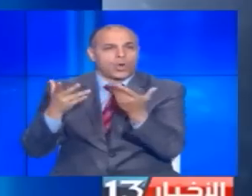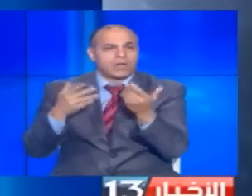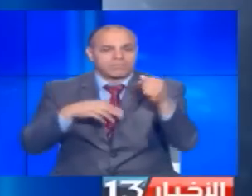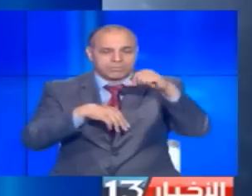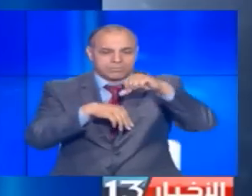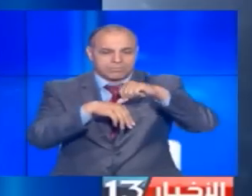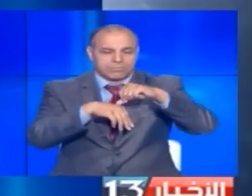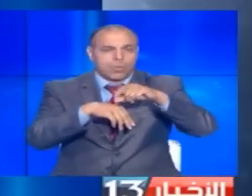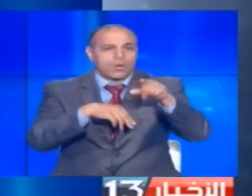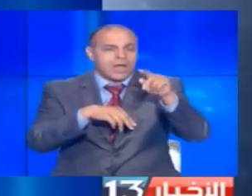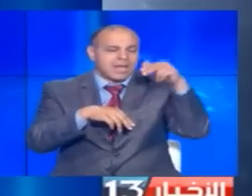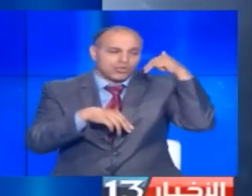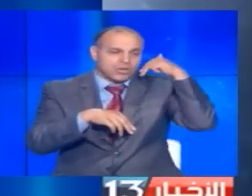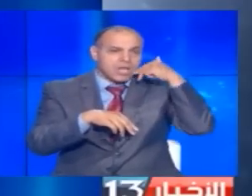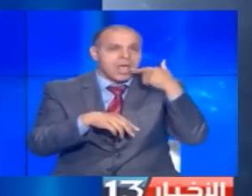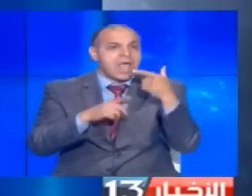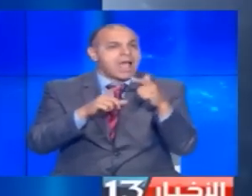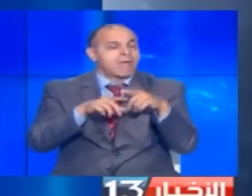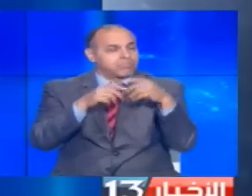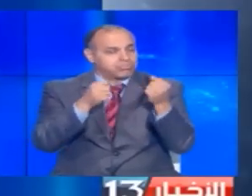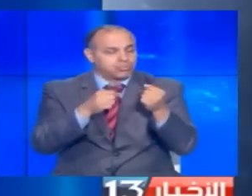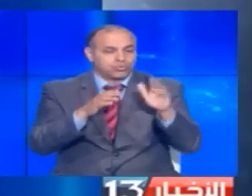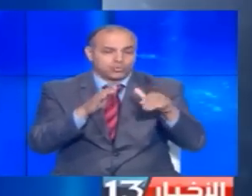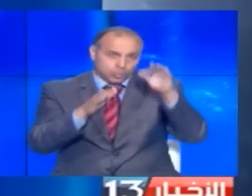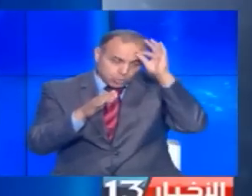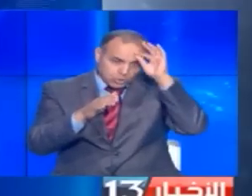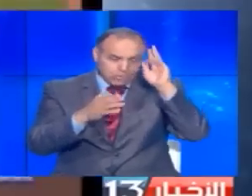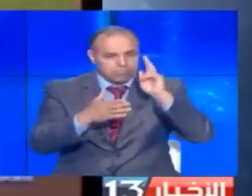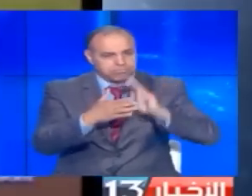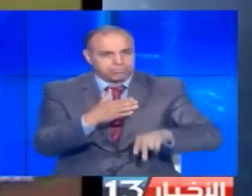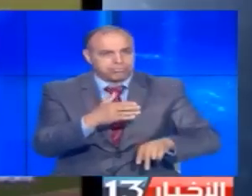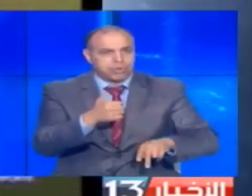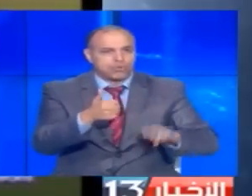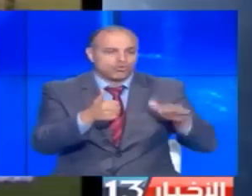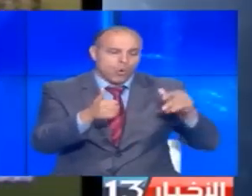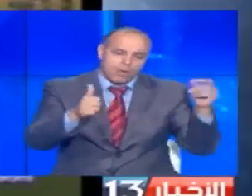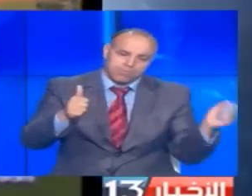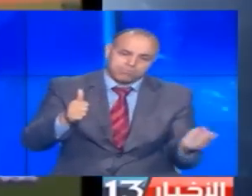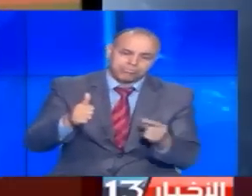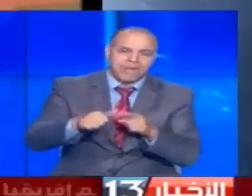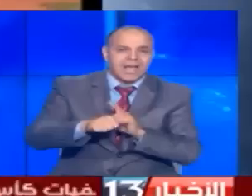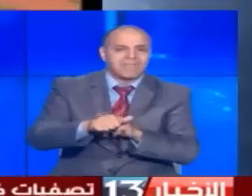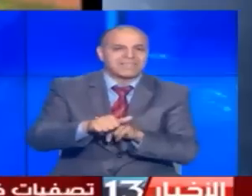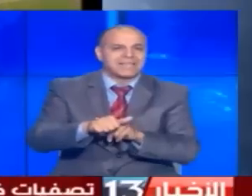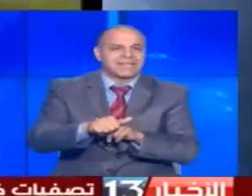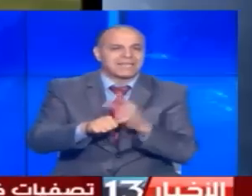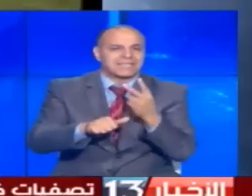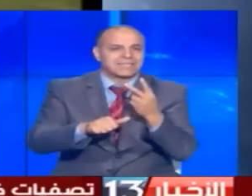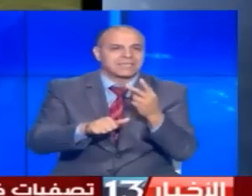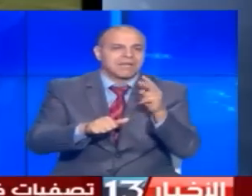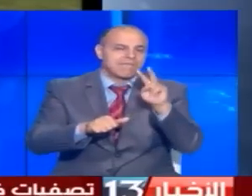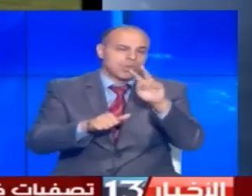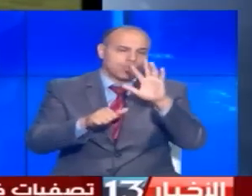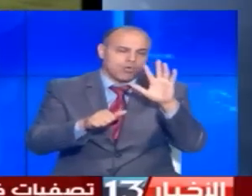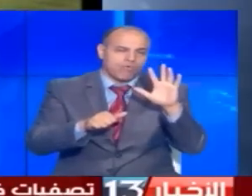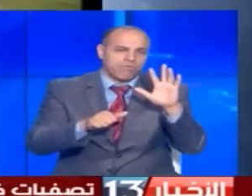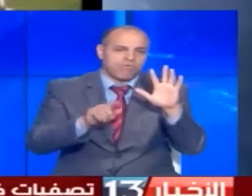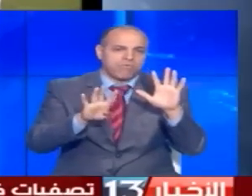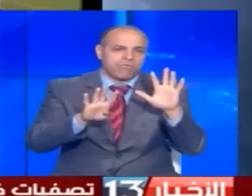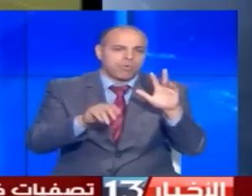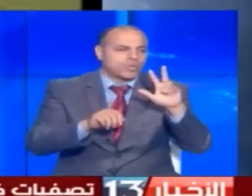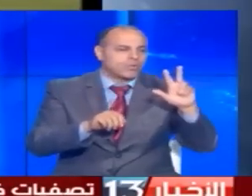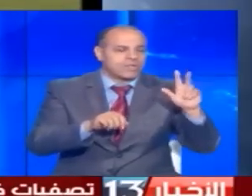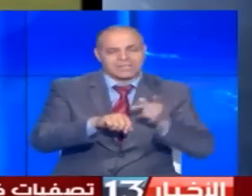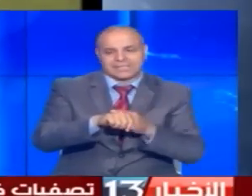بالعاصمة نيامي. وحملت ثنائية نصوري قرطاج توقيع فراس شوات في الدقيقتين 29 و